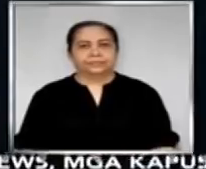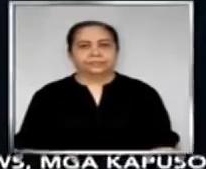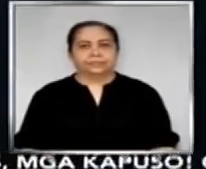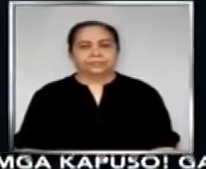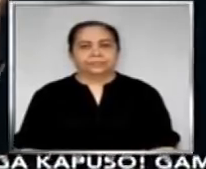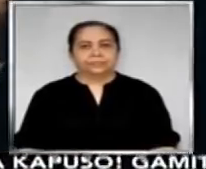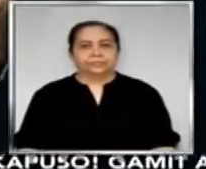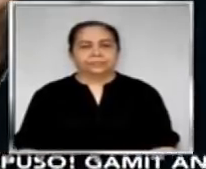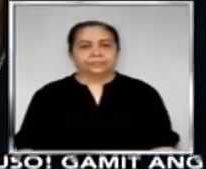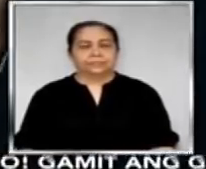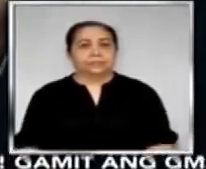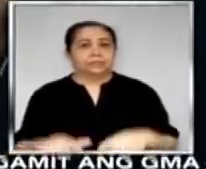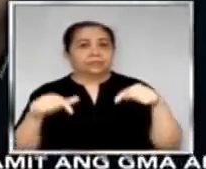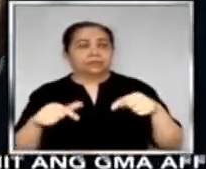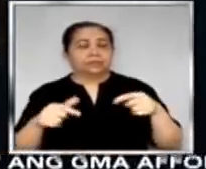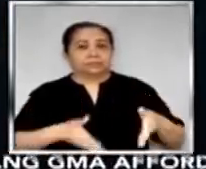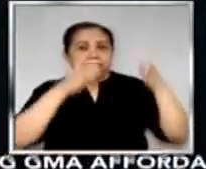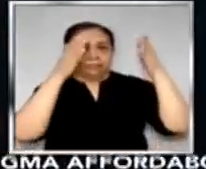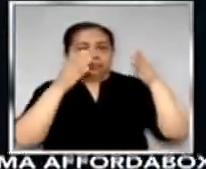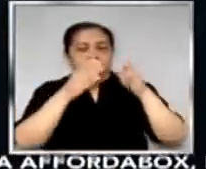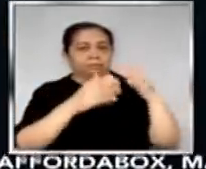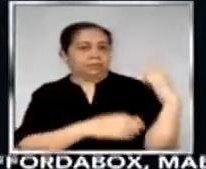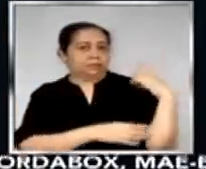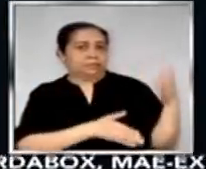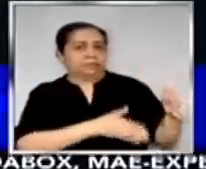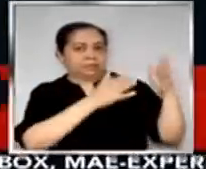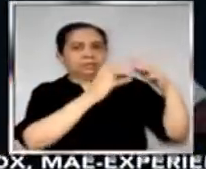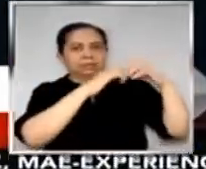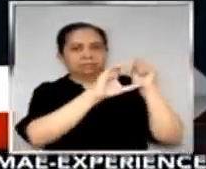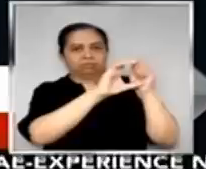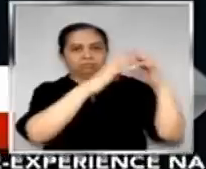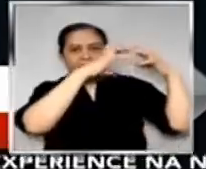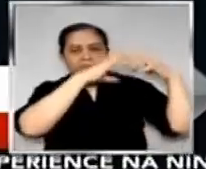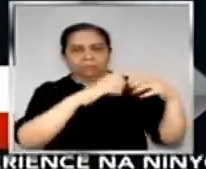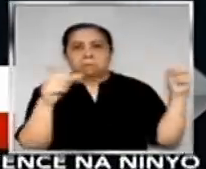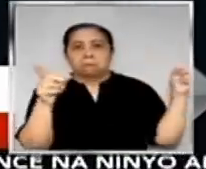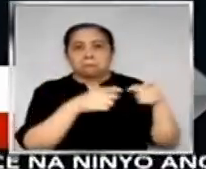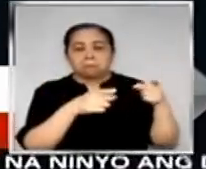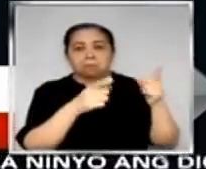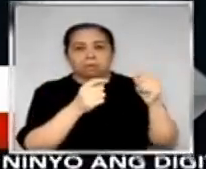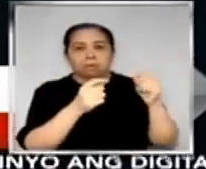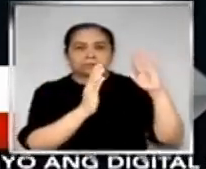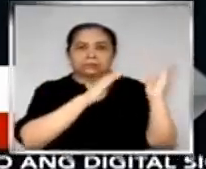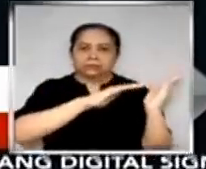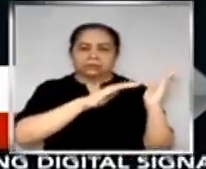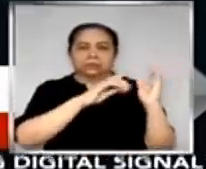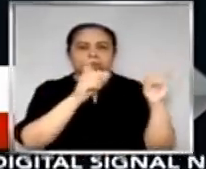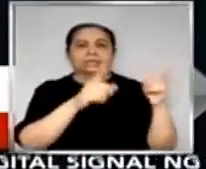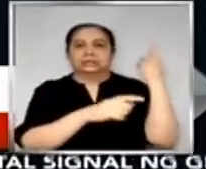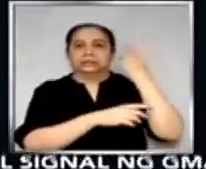Maris, itong building na nasa kaliwa ko, ito yung dinedemolish na building na bigla na lamang tumagilid at naging sanhi ng pagkamatay ng